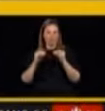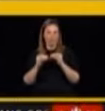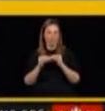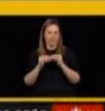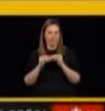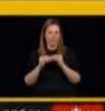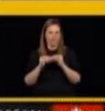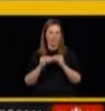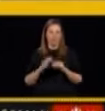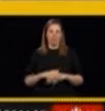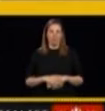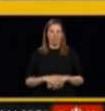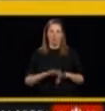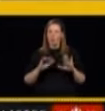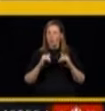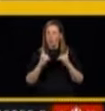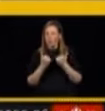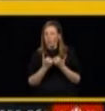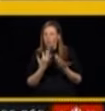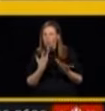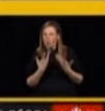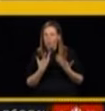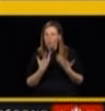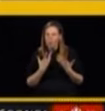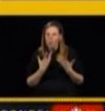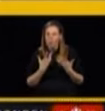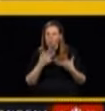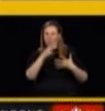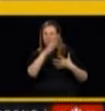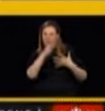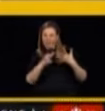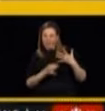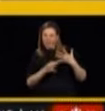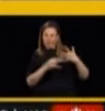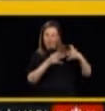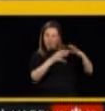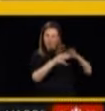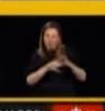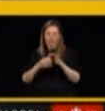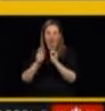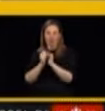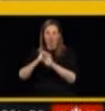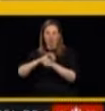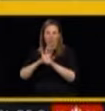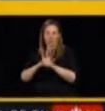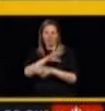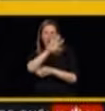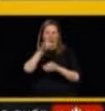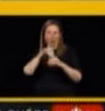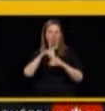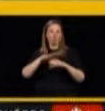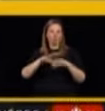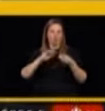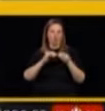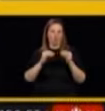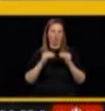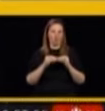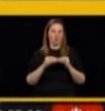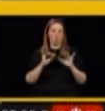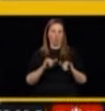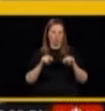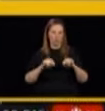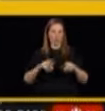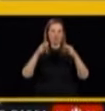tous les définitions là, pour être des patients qui sont décédés de la